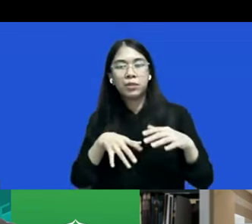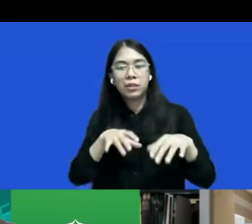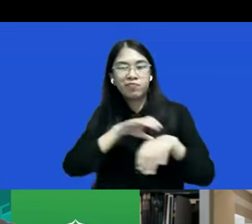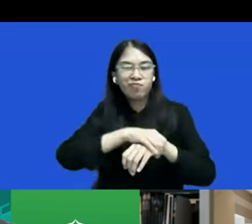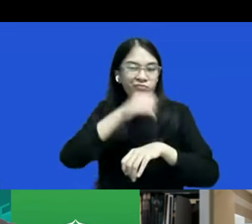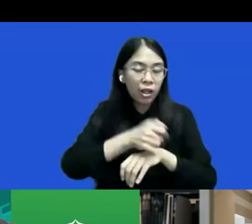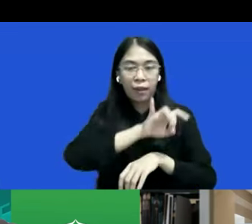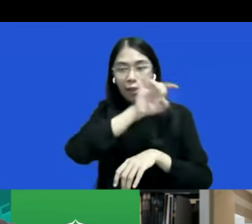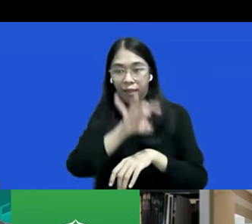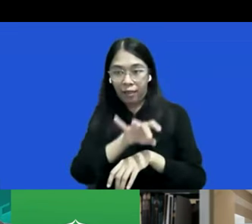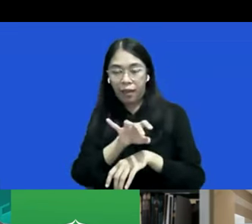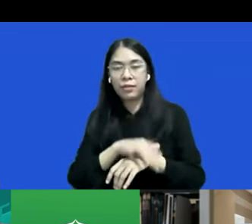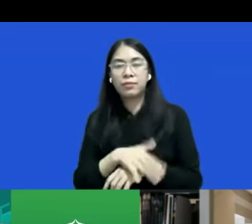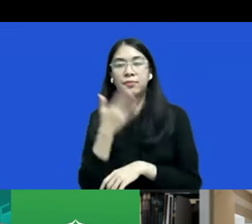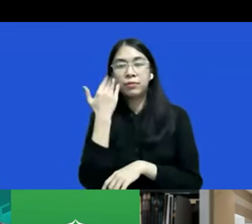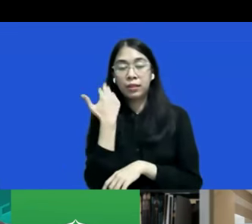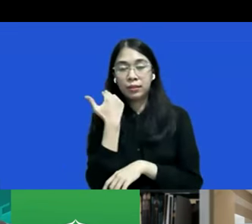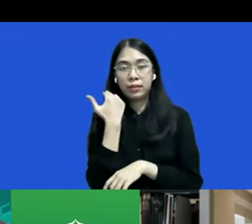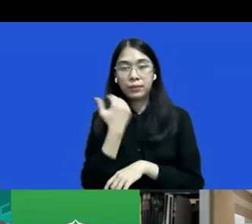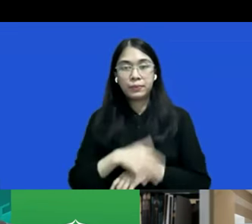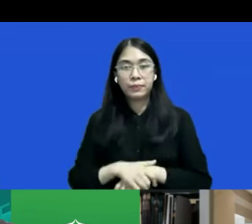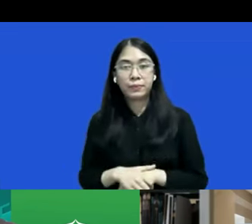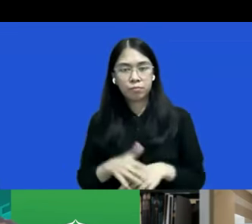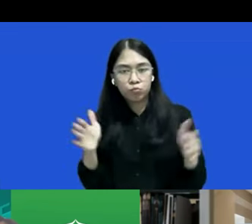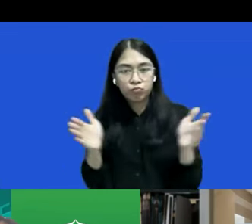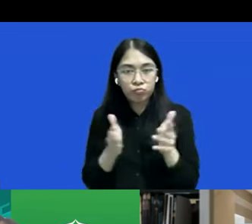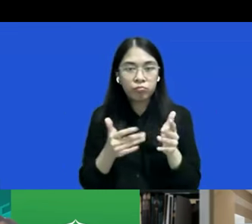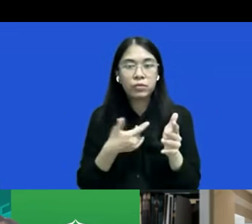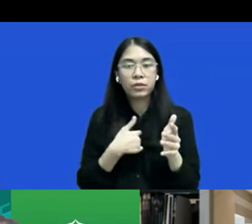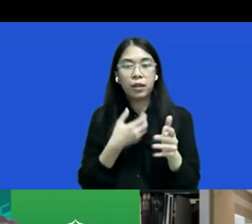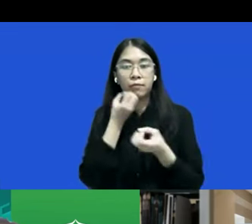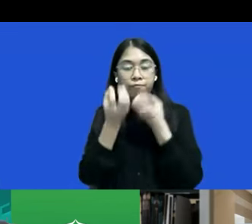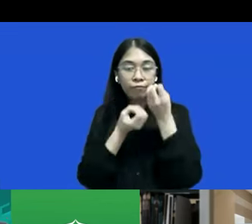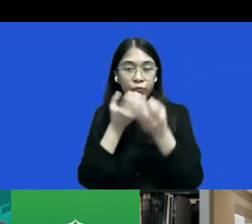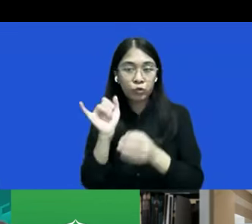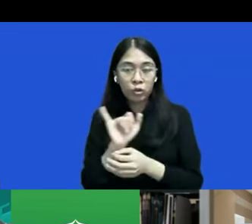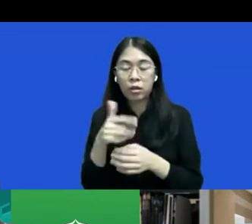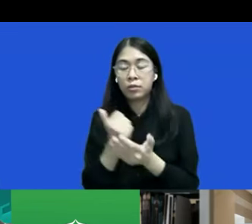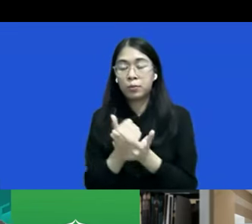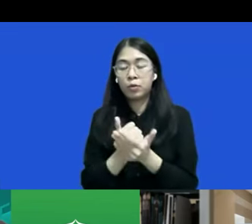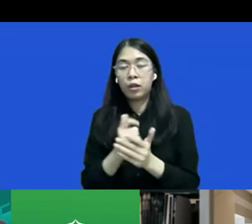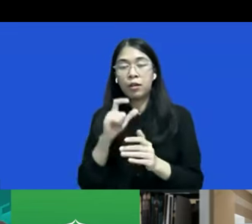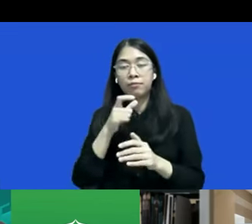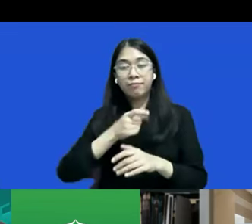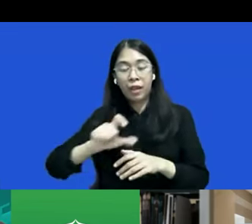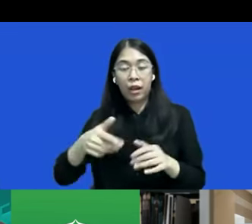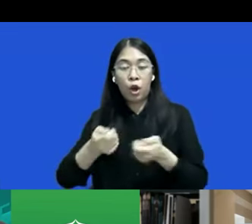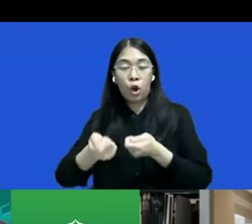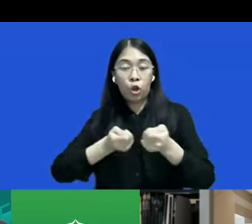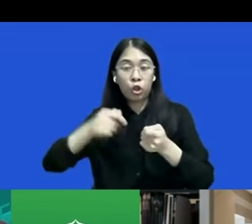sebagainya. Tadi secara apa singkat mungkin saya juga sampaikan bahwa mekanisme kontrol yang hari ini kita punya